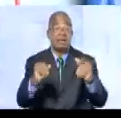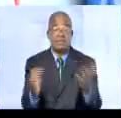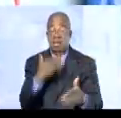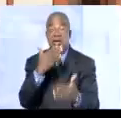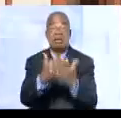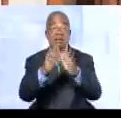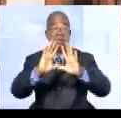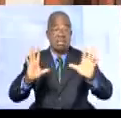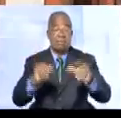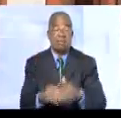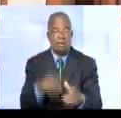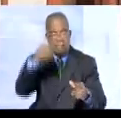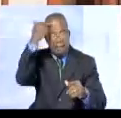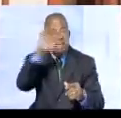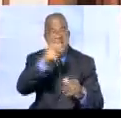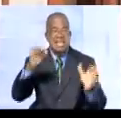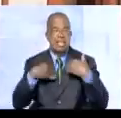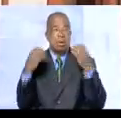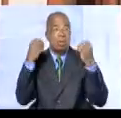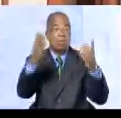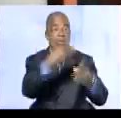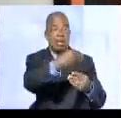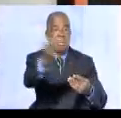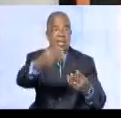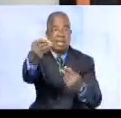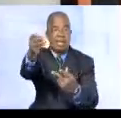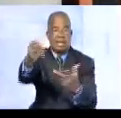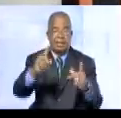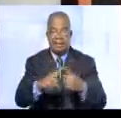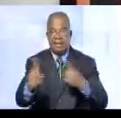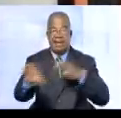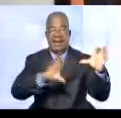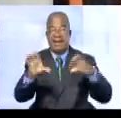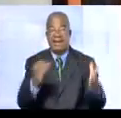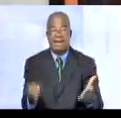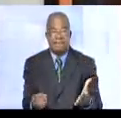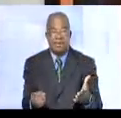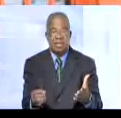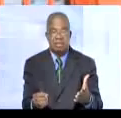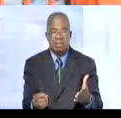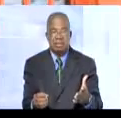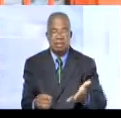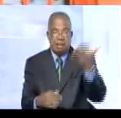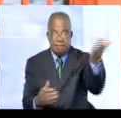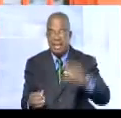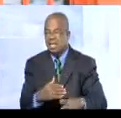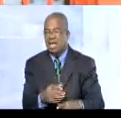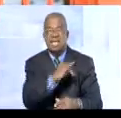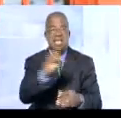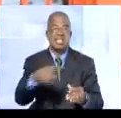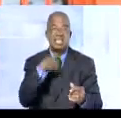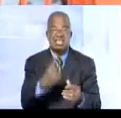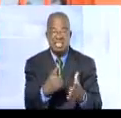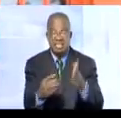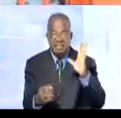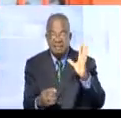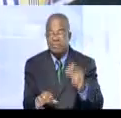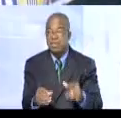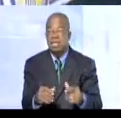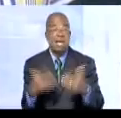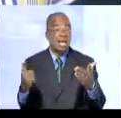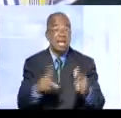de payer. Approchés, les accusés affirment pratiquer les prix officiels fixés par le gouvernement. Seulement, disent-ils, ce n'est pas de gaieté